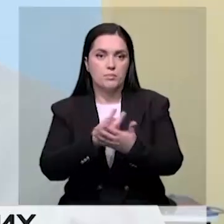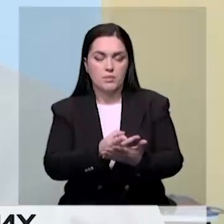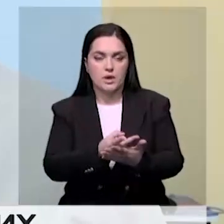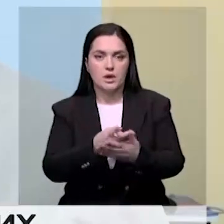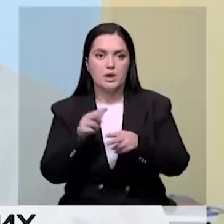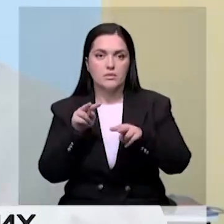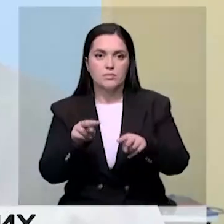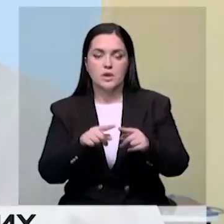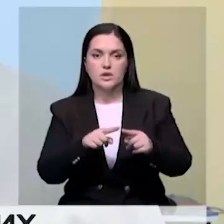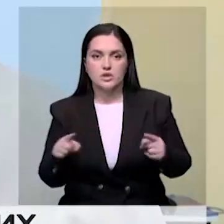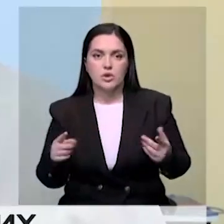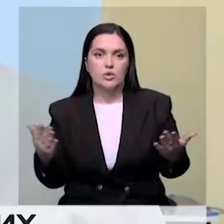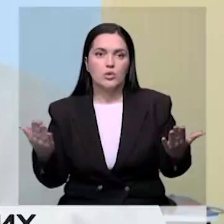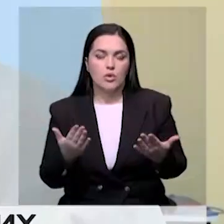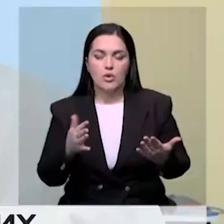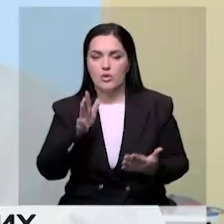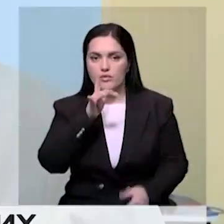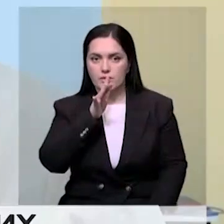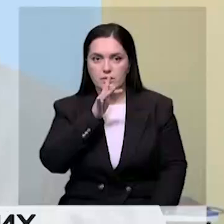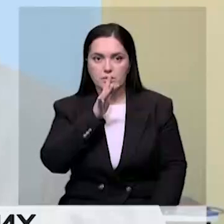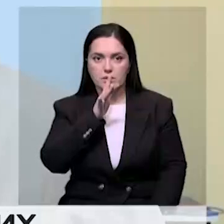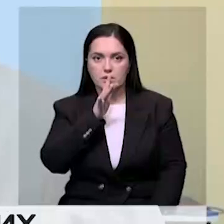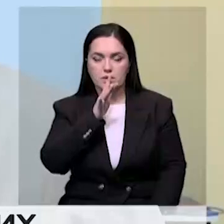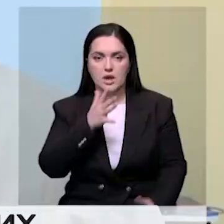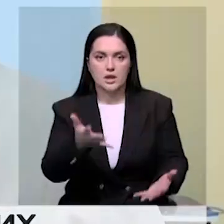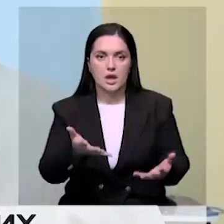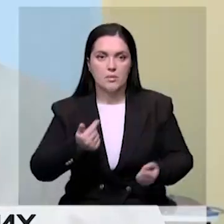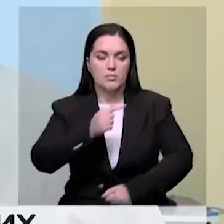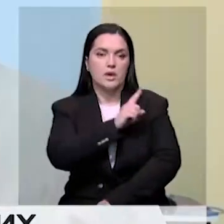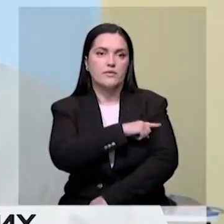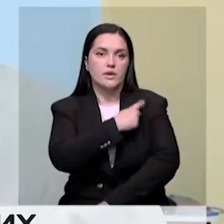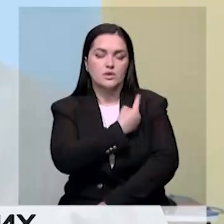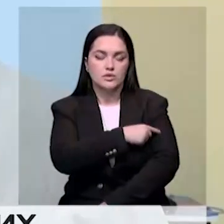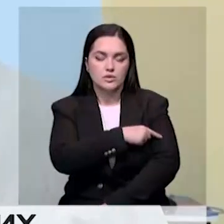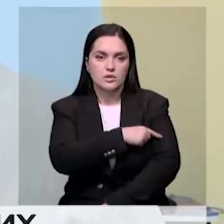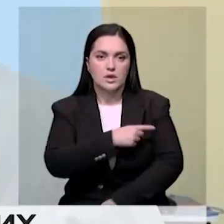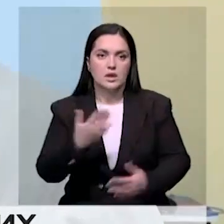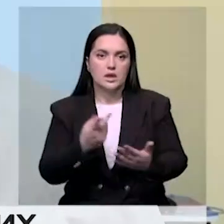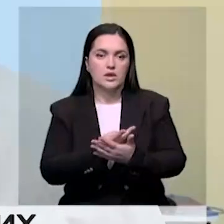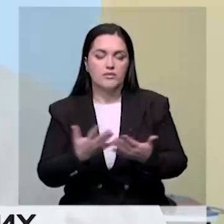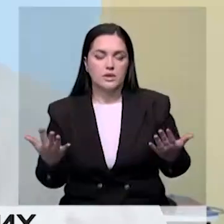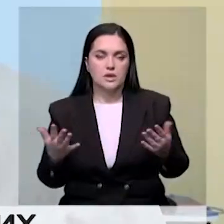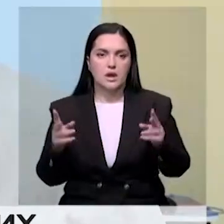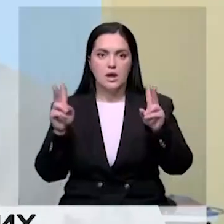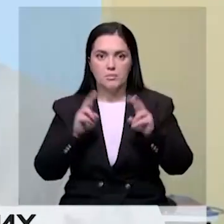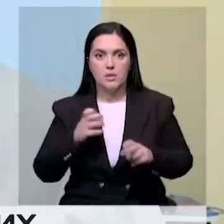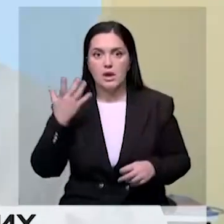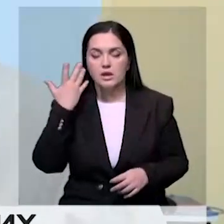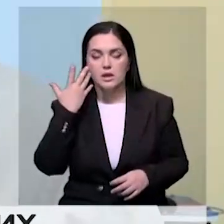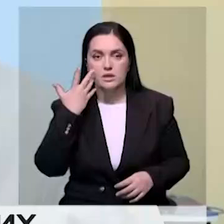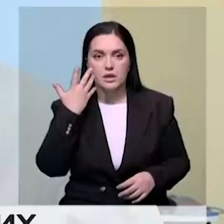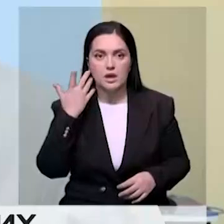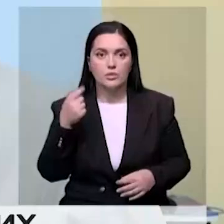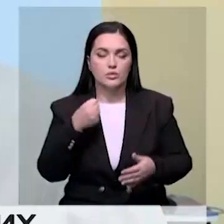отслеживаем, в течение какого времени он поступает на прием к врачу, участковому, какие виды обследования проводит, когда он доходит